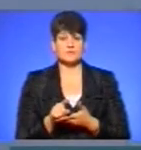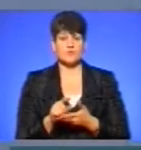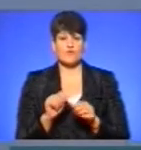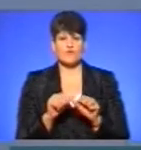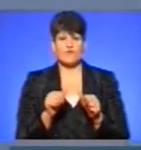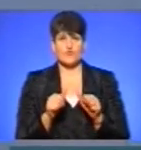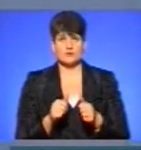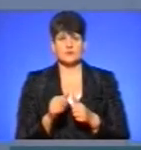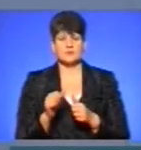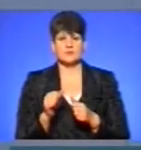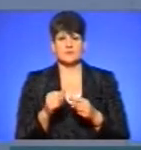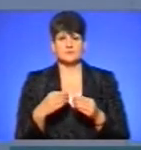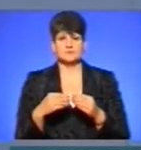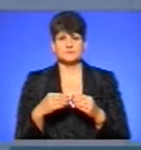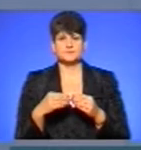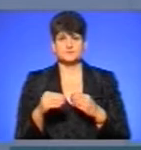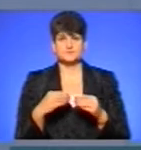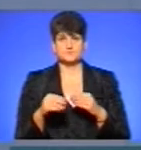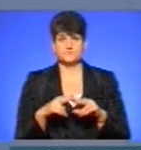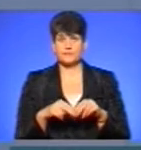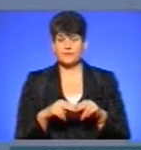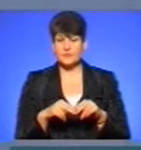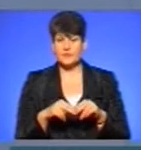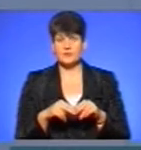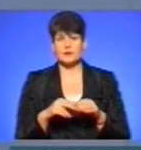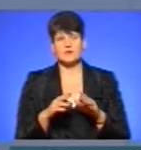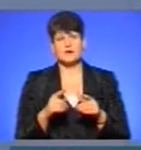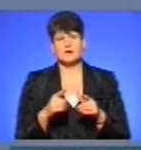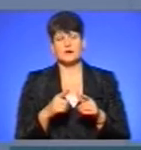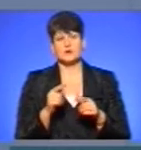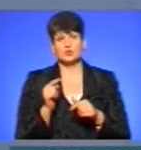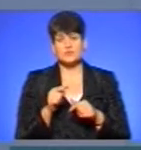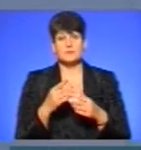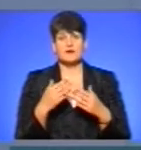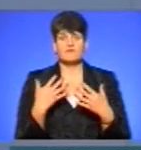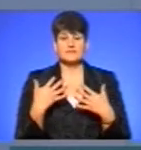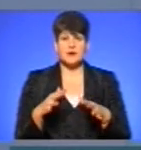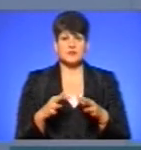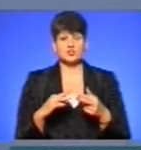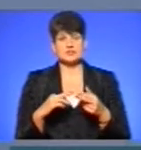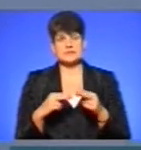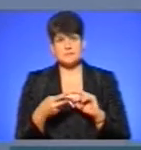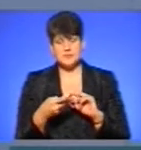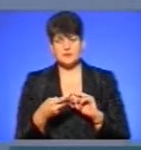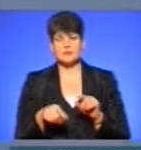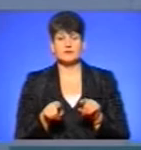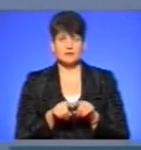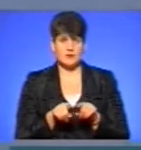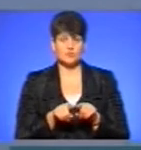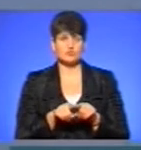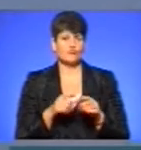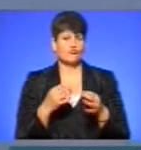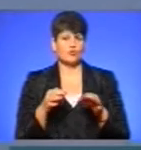оформити ID-картку. Тоді, коли чи при втраті, чи заміна іншим шляхом, також тоді вже в